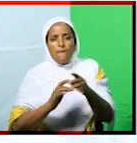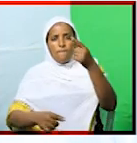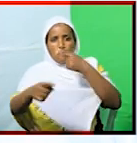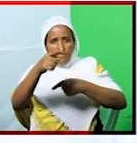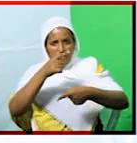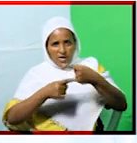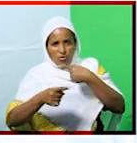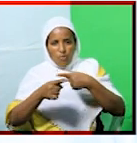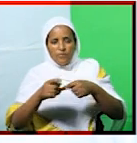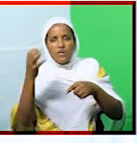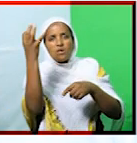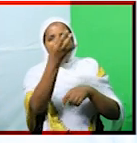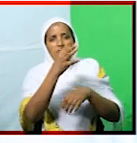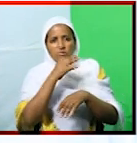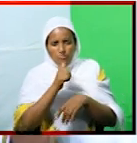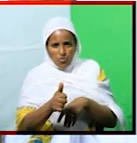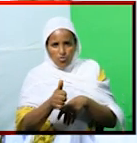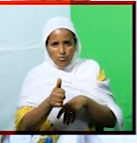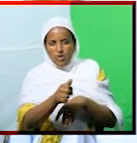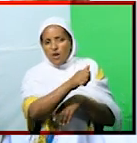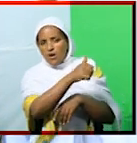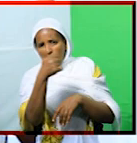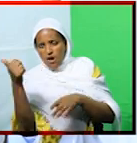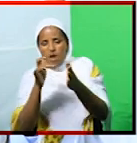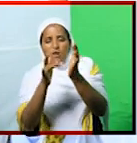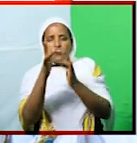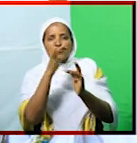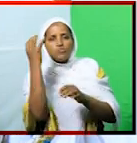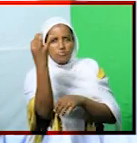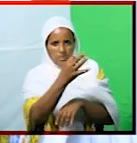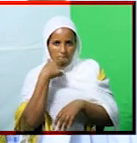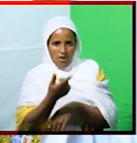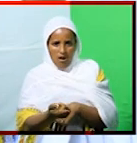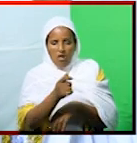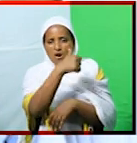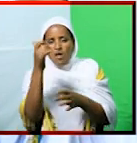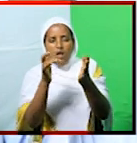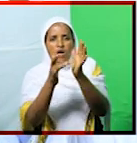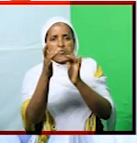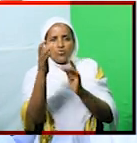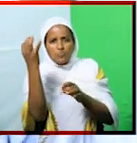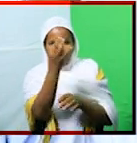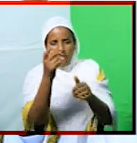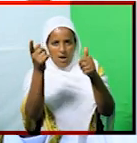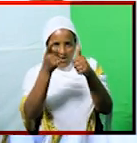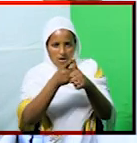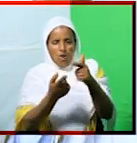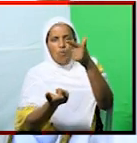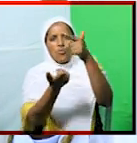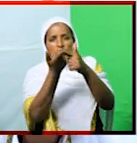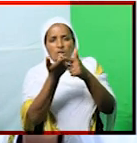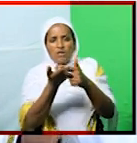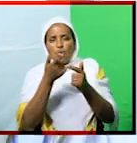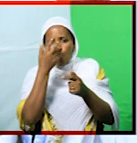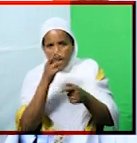የሚመጣው ያልሰበክነውን ሌላ ኢየሱስ ቢሰብክ ይላል። ተመልከት እንግዲህ ሌላ ኢየሱስ ቢሰብክ አንደኛ፣ ሁለተኛ